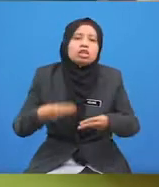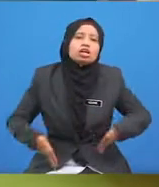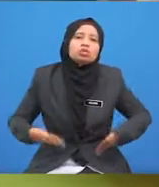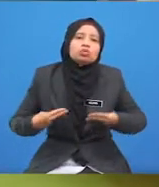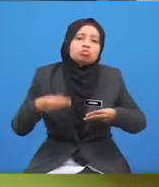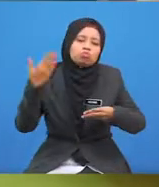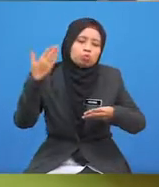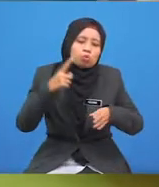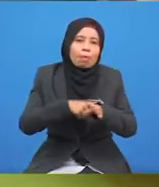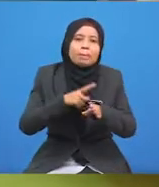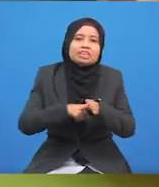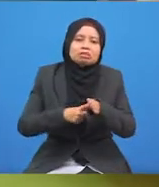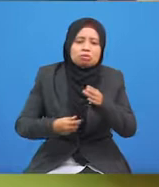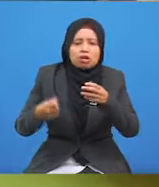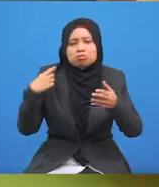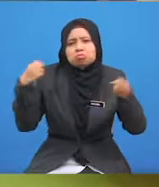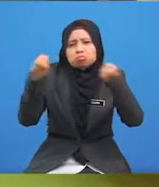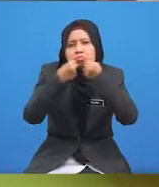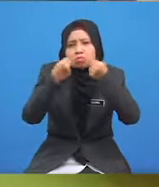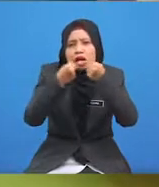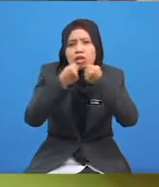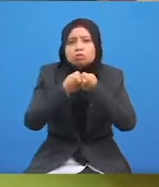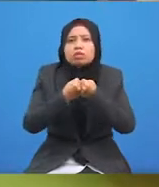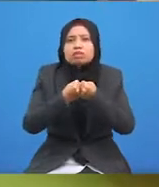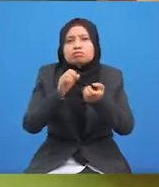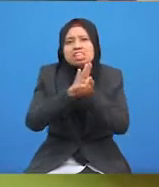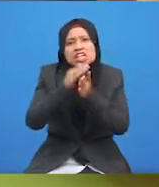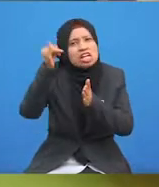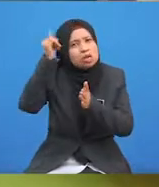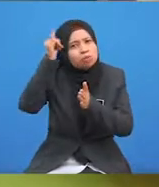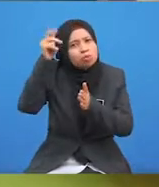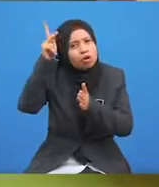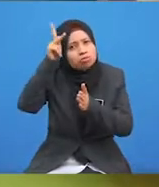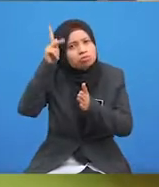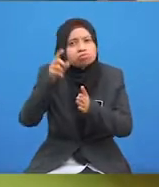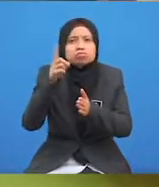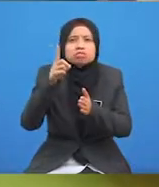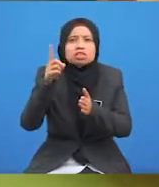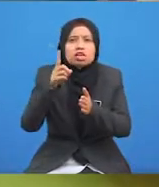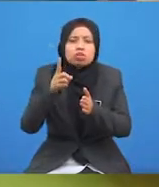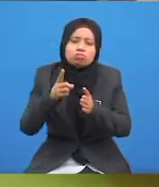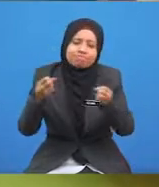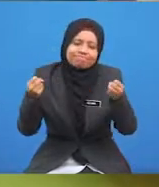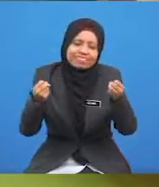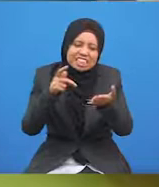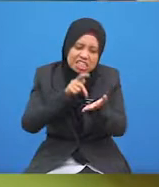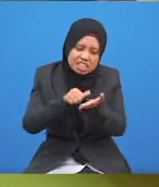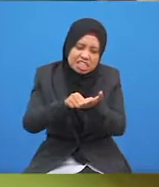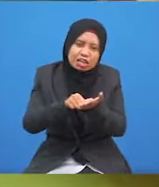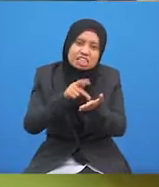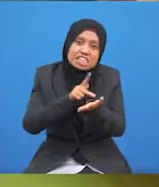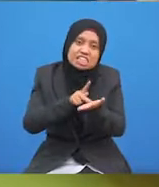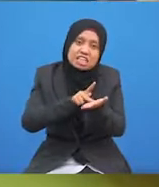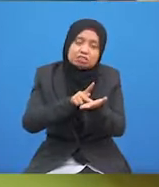pergolakan dalam sejarah menyebabkan Ibnu Khaldun terkesan akibat persaingan politik.